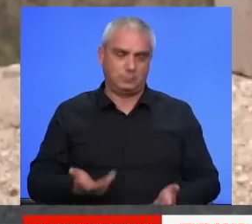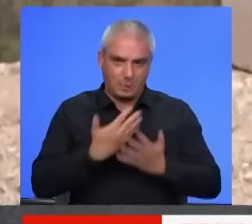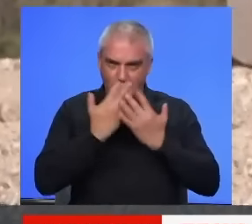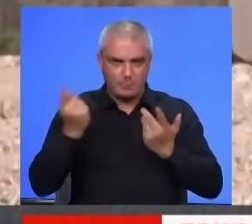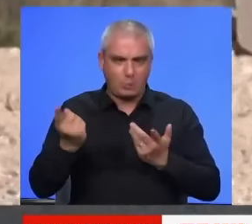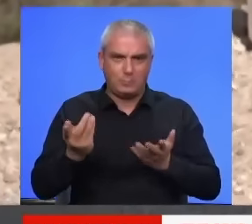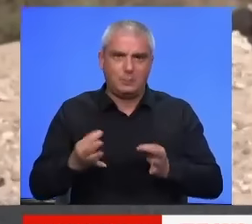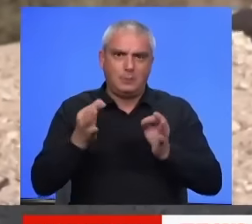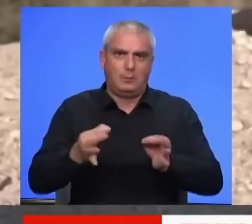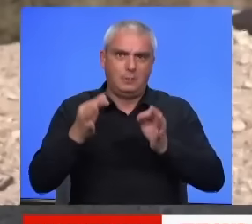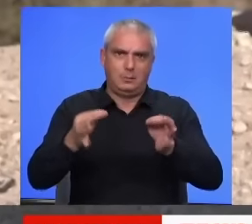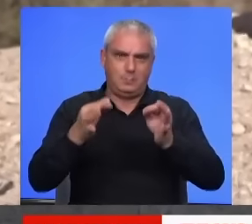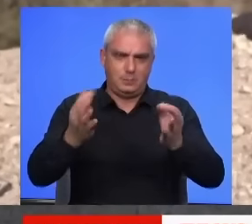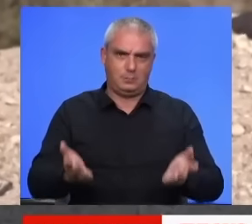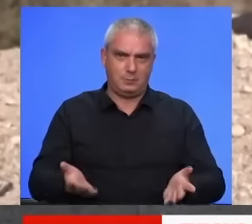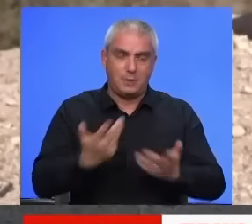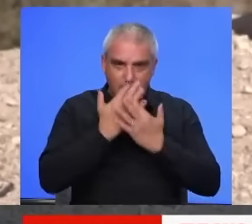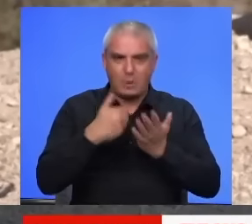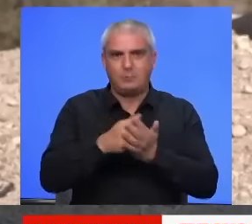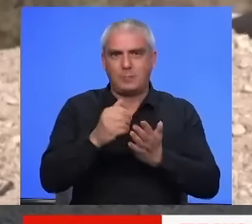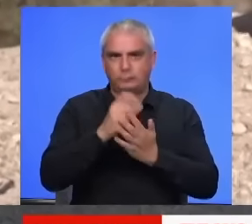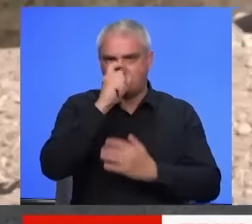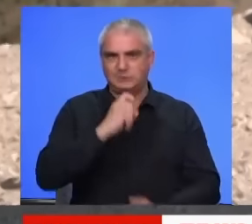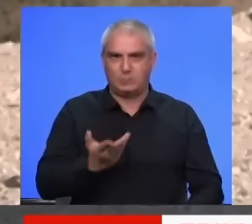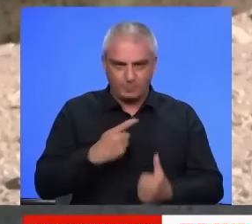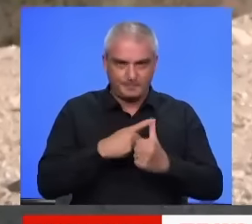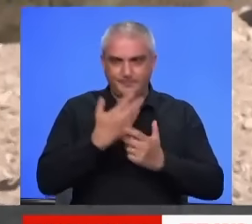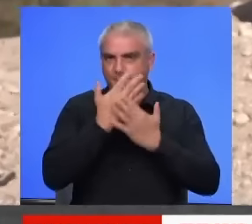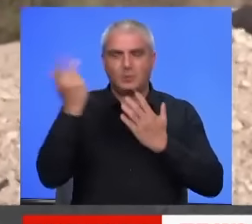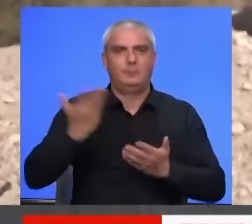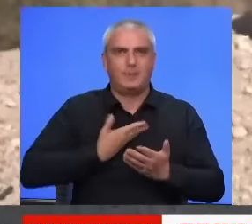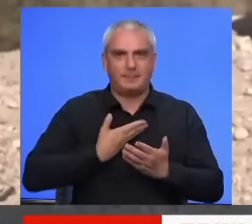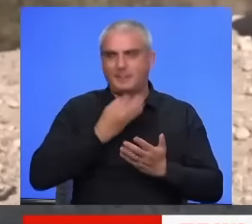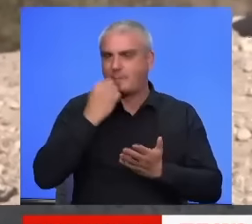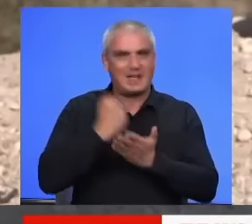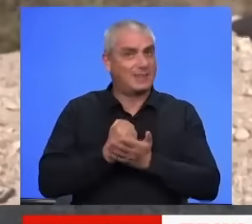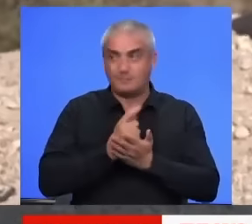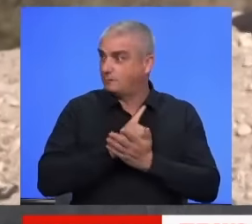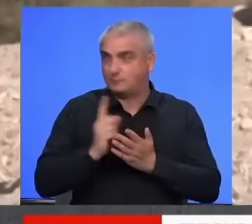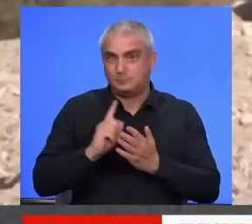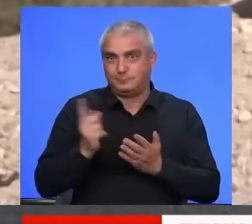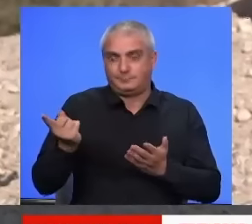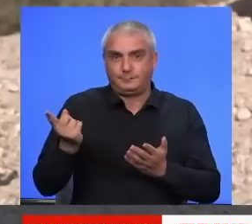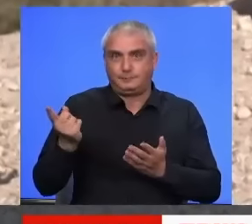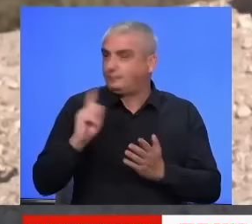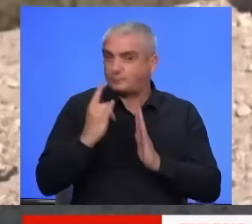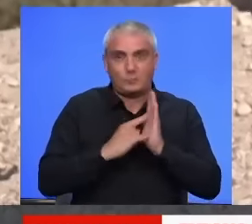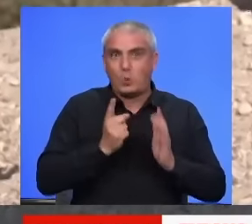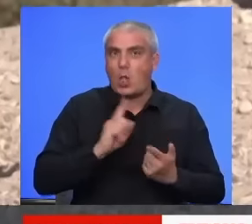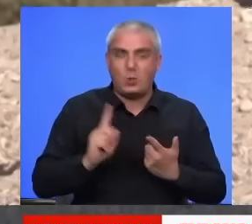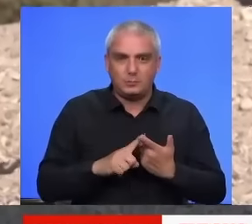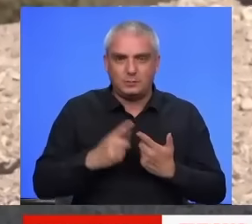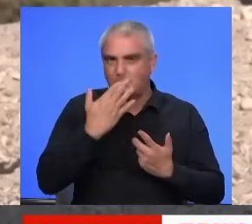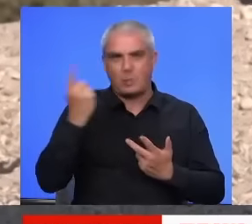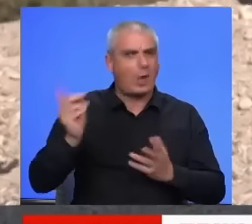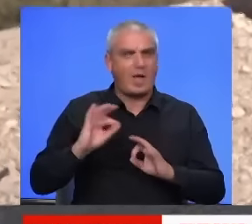את הקץ, ברור שהם ממשיכים לזהם, ברור שהם מקבלים היתרים שלא לפנים, זאת אומרת, שהם לא חוקים, ברור שאף